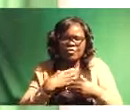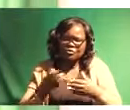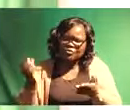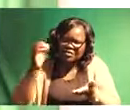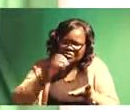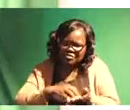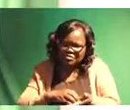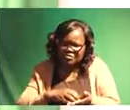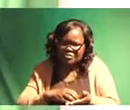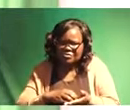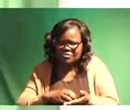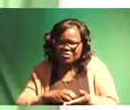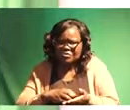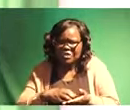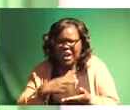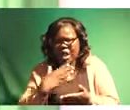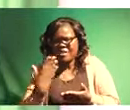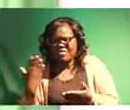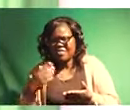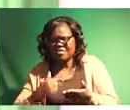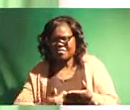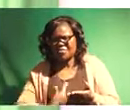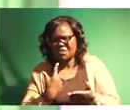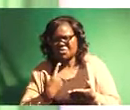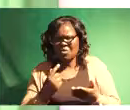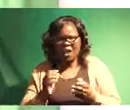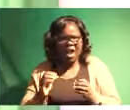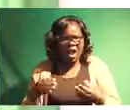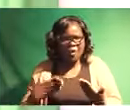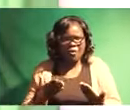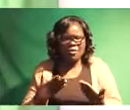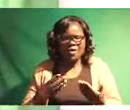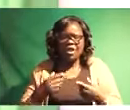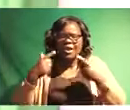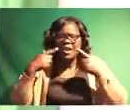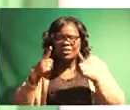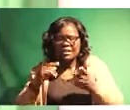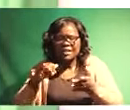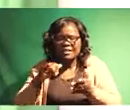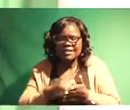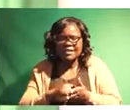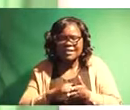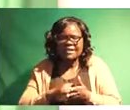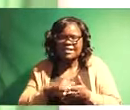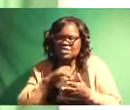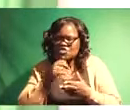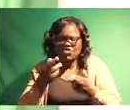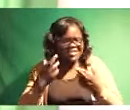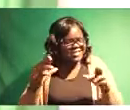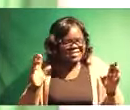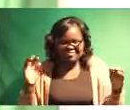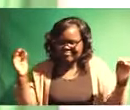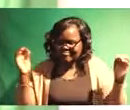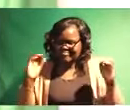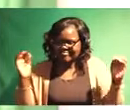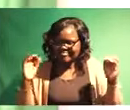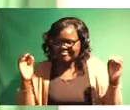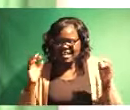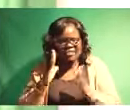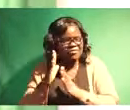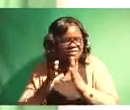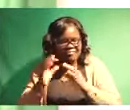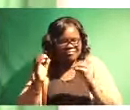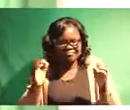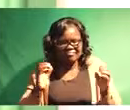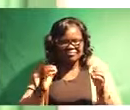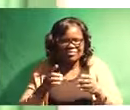hawa wananchi kwa mambo yetu ya viongozi. Mimi na watangazia, mimi sita kuweko katika hiyo mpango